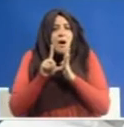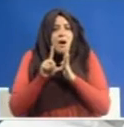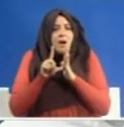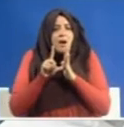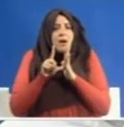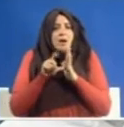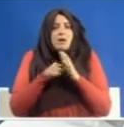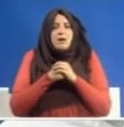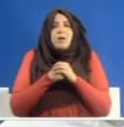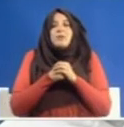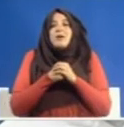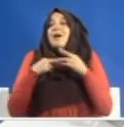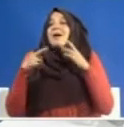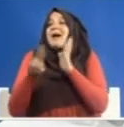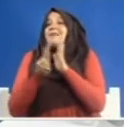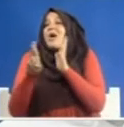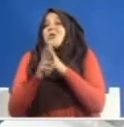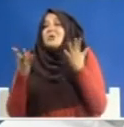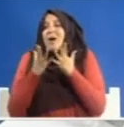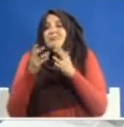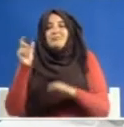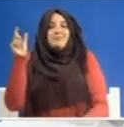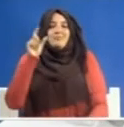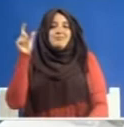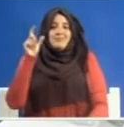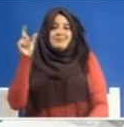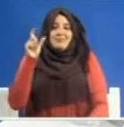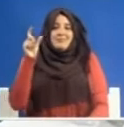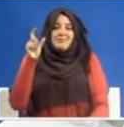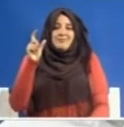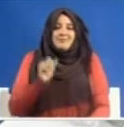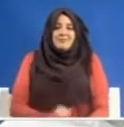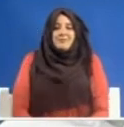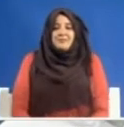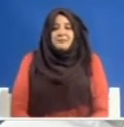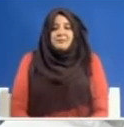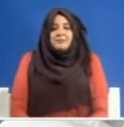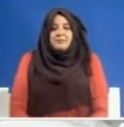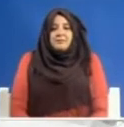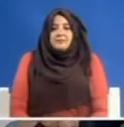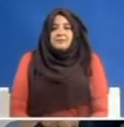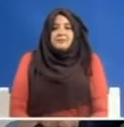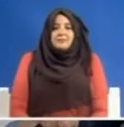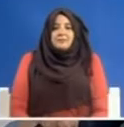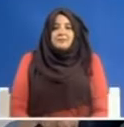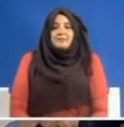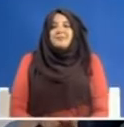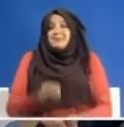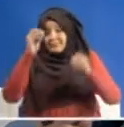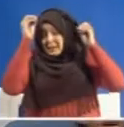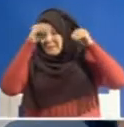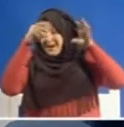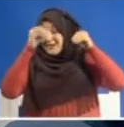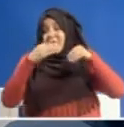هذا القانون يرجع فيه إلى أحكام الشريعة الإسلامية. إن شاء الله بارك الله فيك، شكرا جزيلا